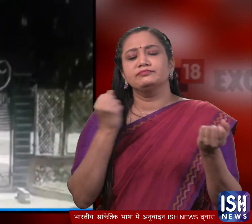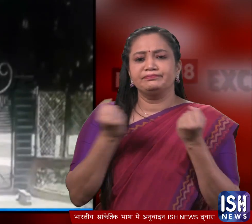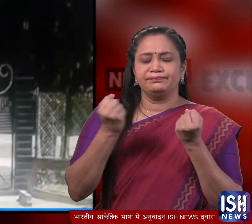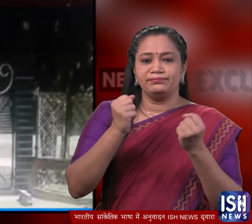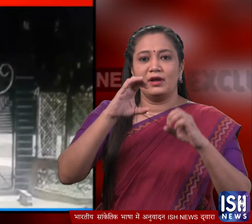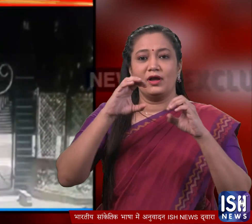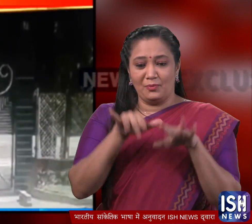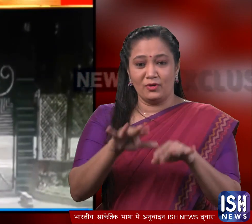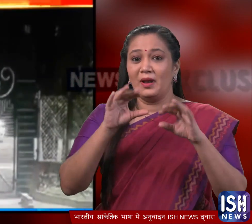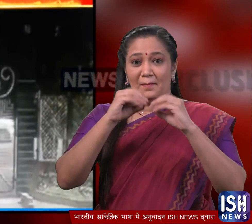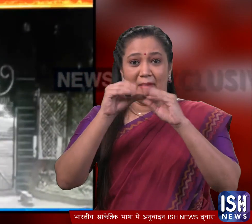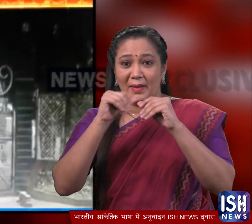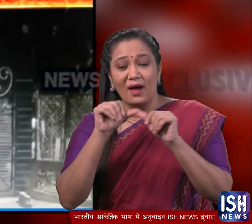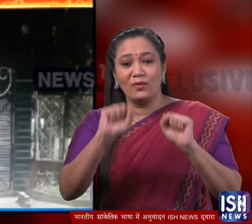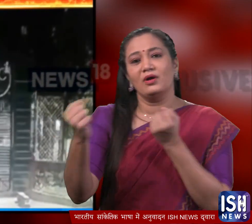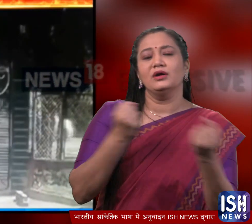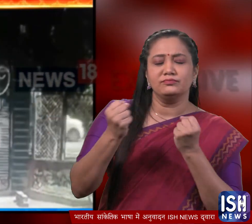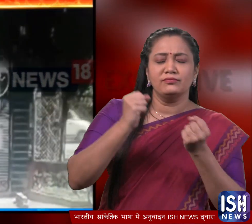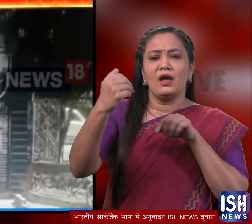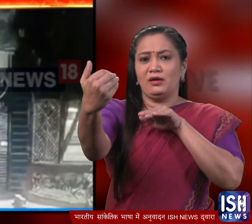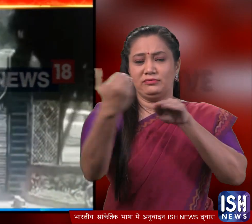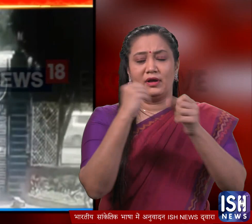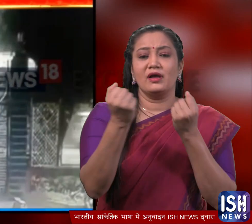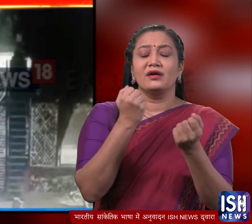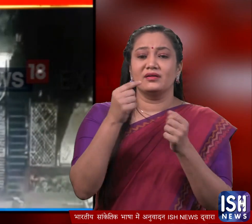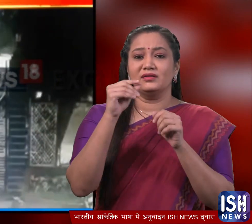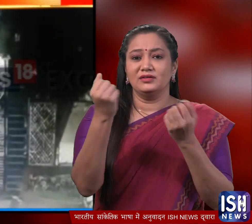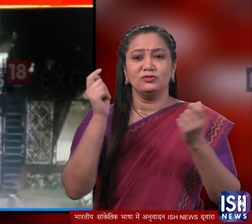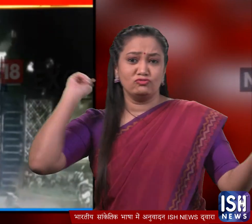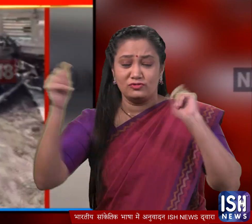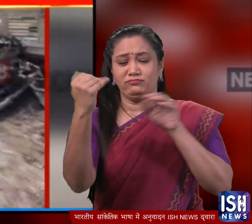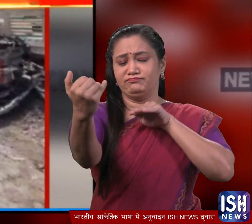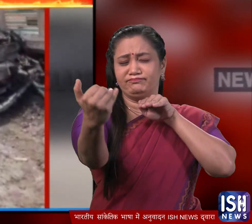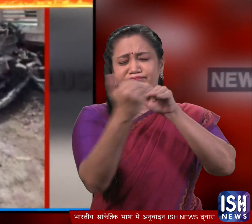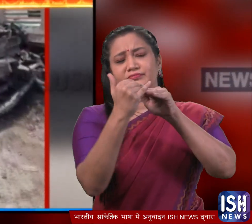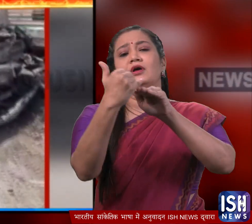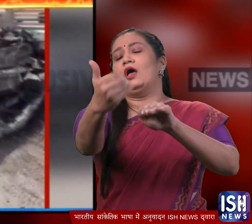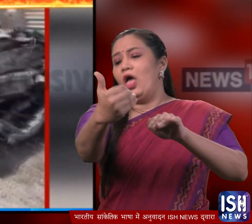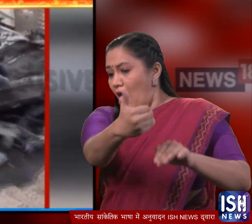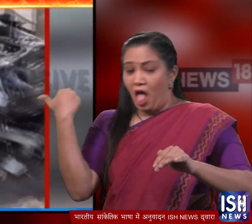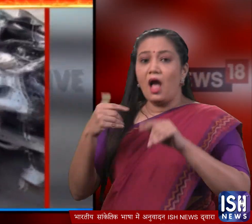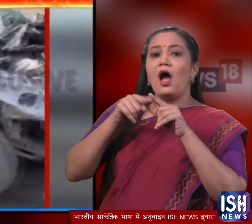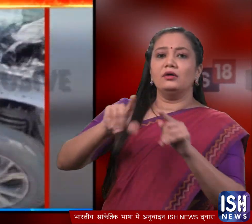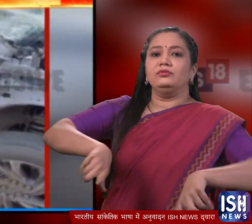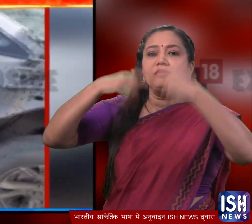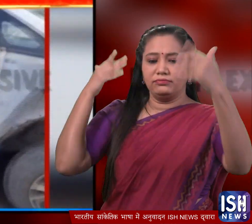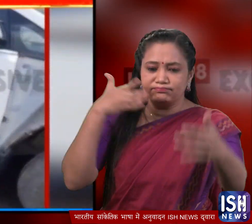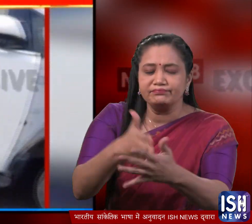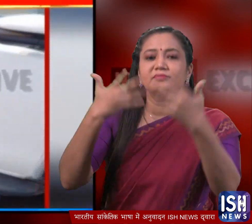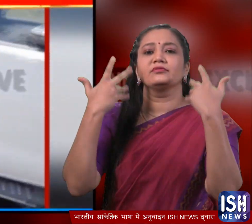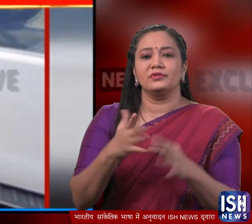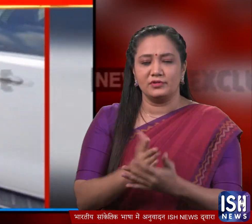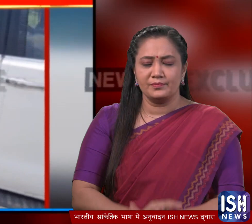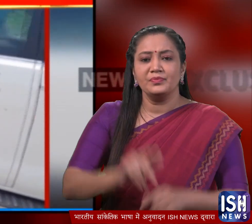सड़क से गुजर रही कंप्यूटर बाबा की गाड़ी को सामने से आ रहे ट्रक ने टक्कर मार दी। इसके बाद वो ट्रक एक पेड़ से टकरा गया। हादसे के तुरंत